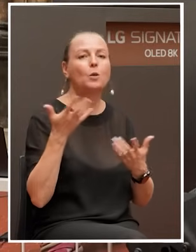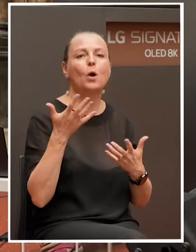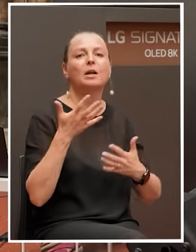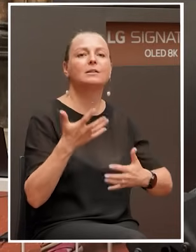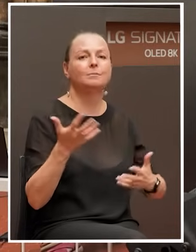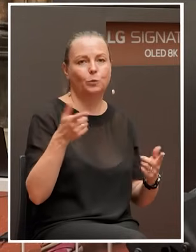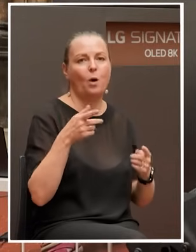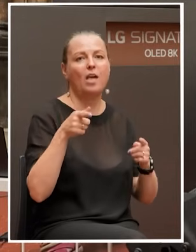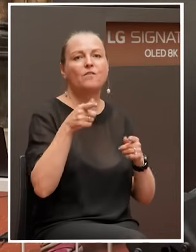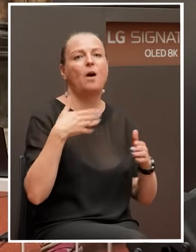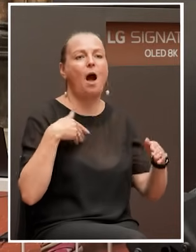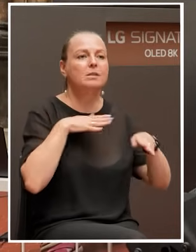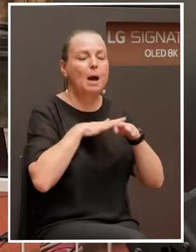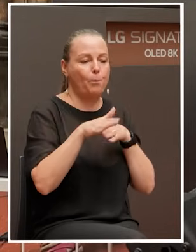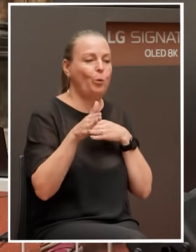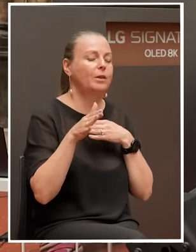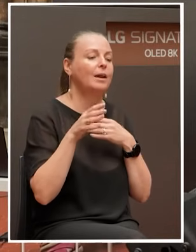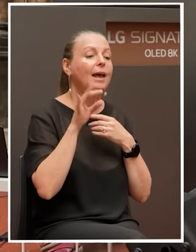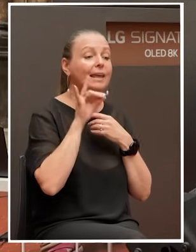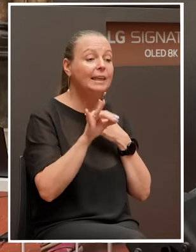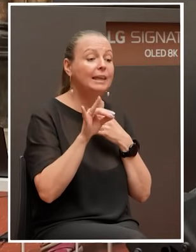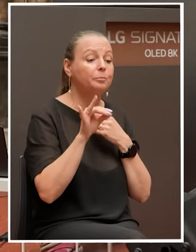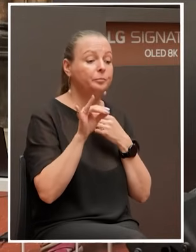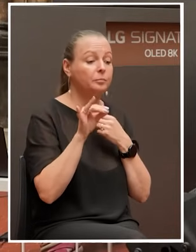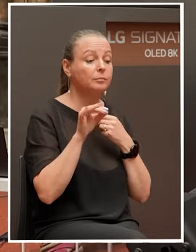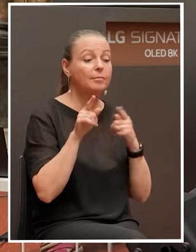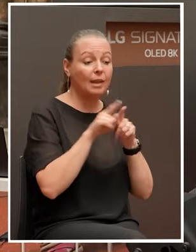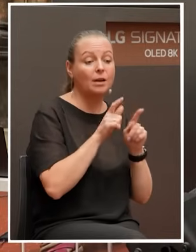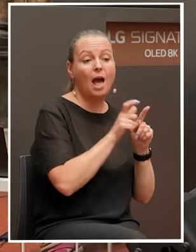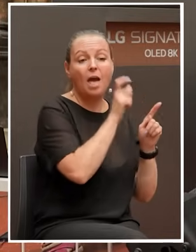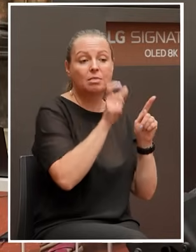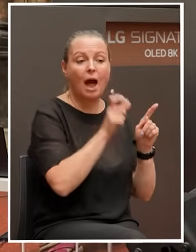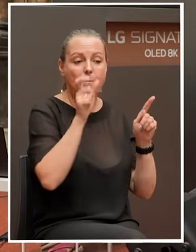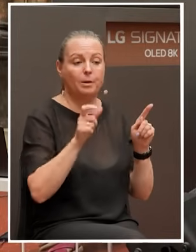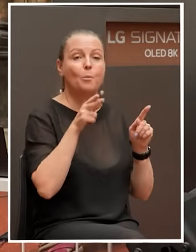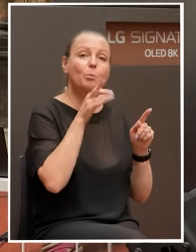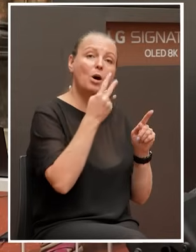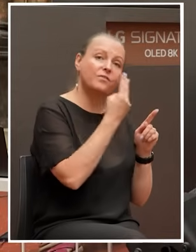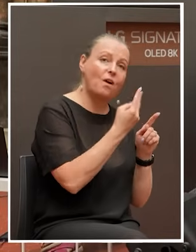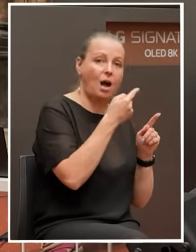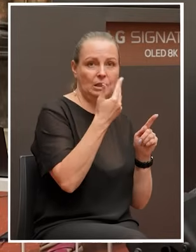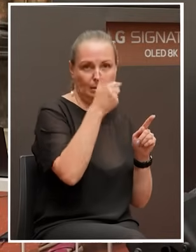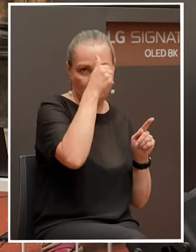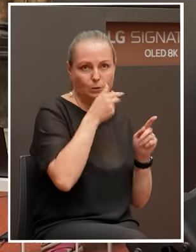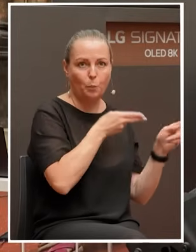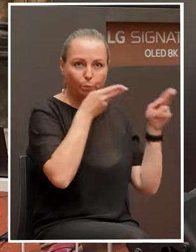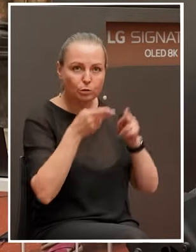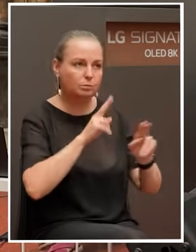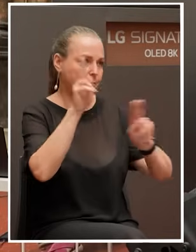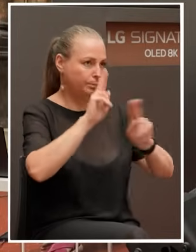захватили. И вот такими этапами по 2-3 месяца он работает над этими